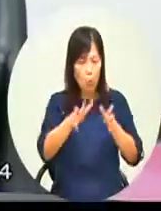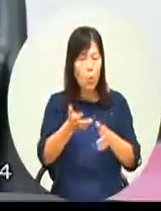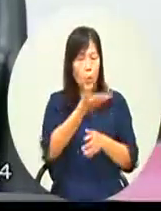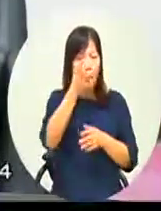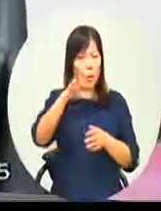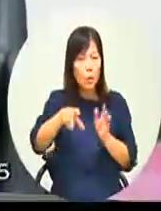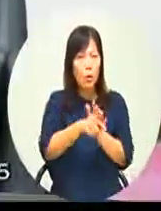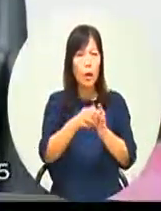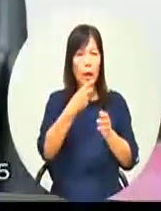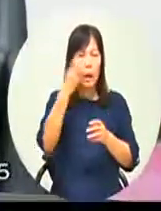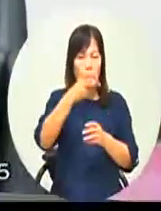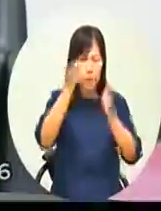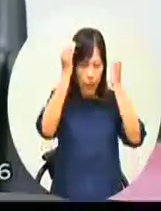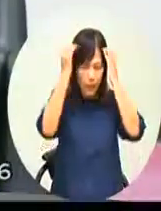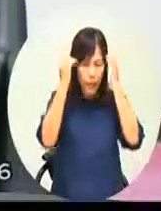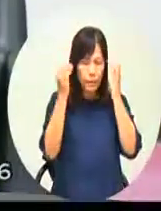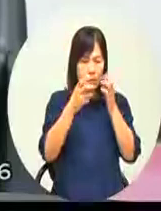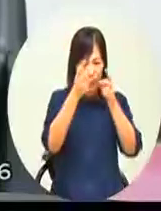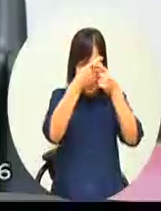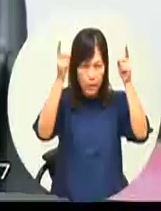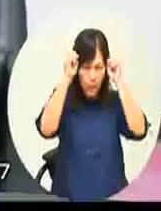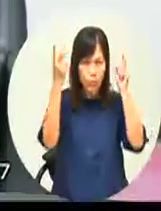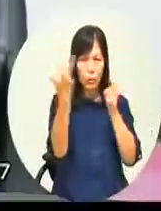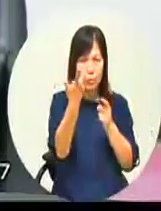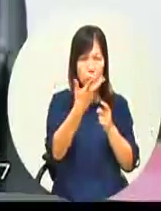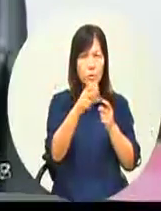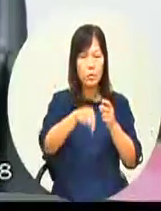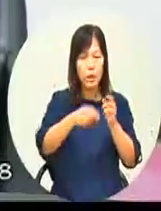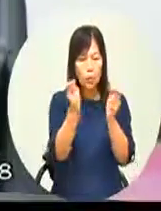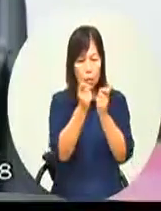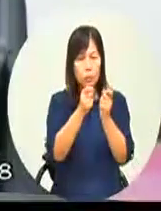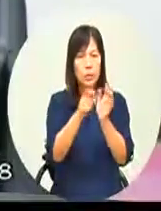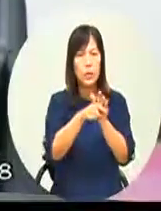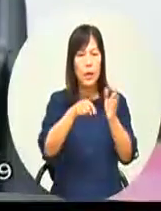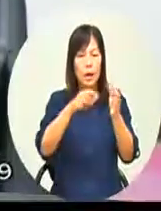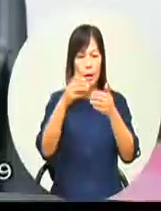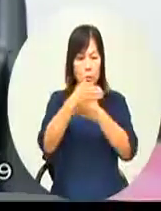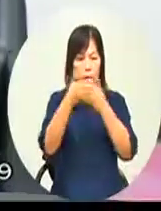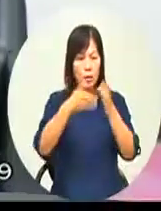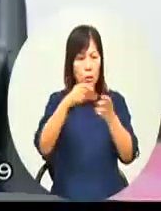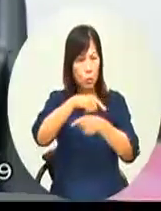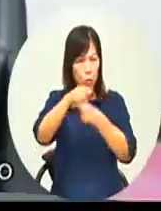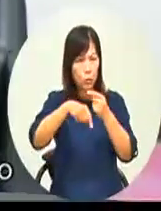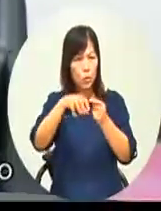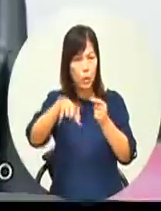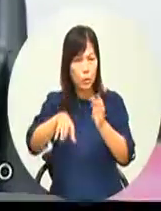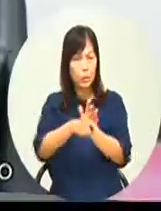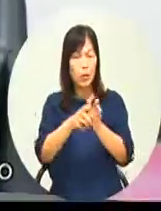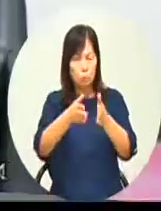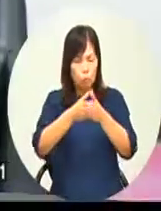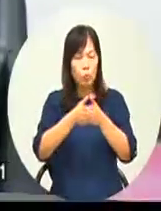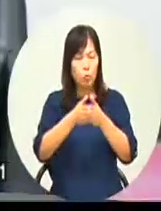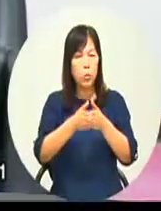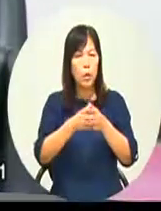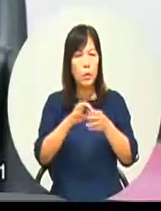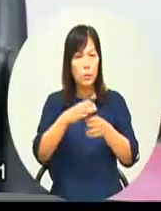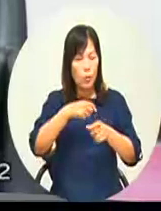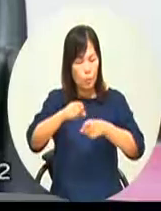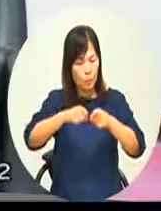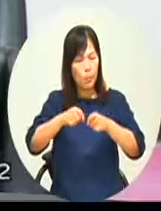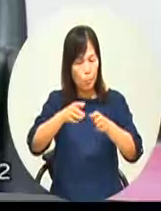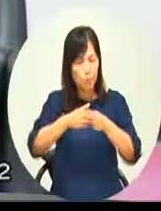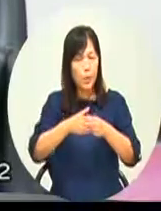区的七所大学都在附近，所以这样的一个交通转运站啊，一定是非常非常需要的去好好的规